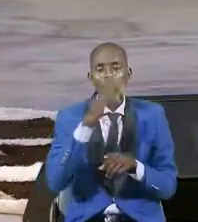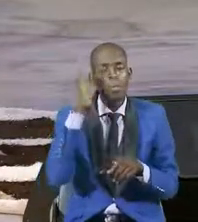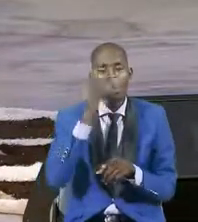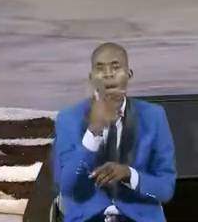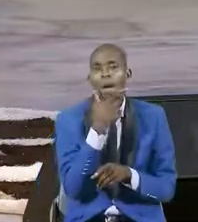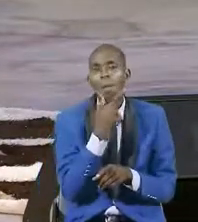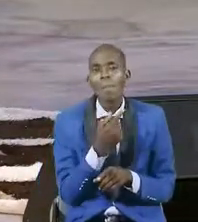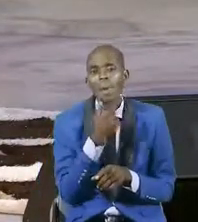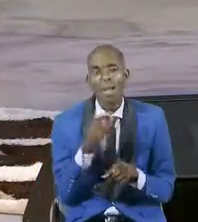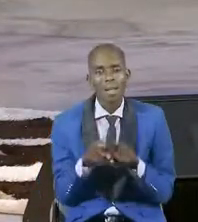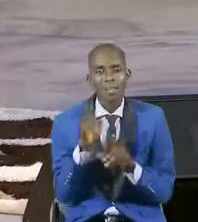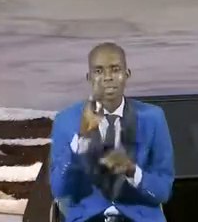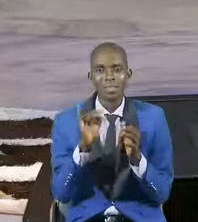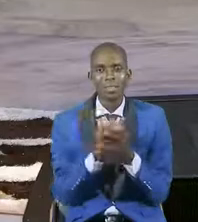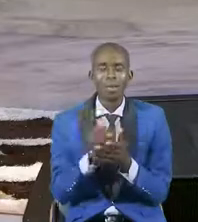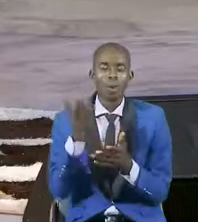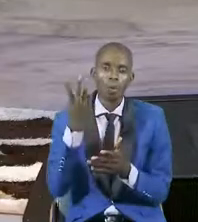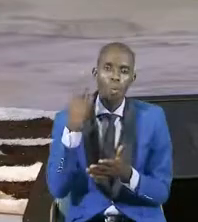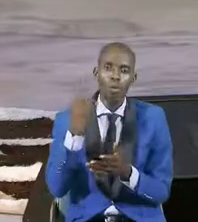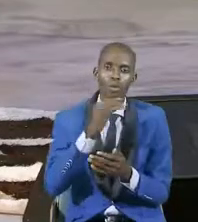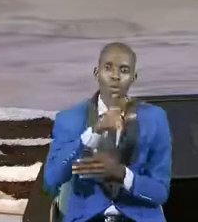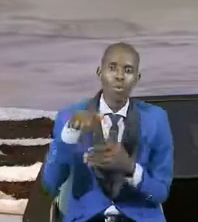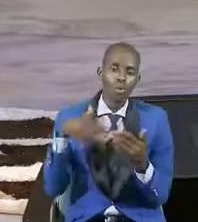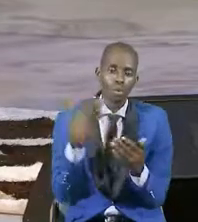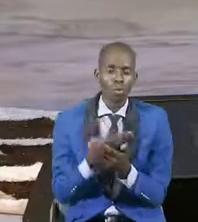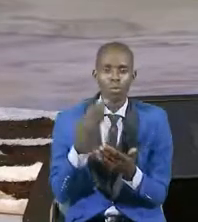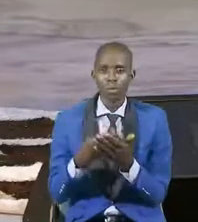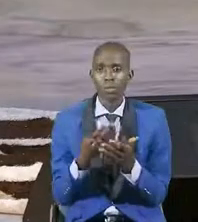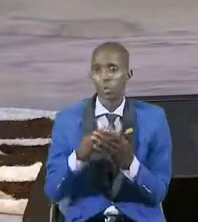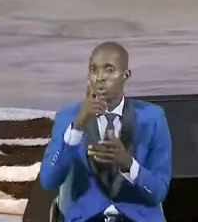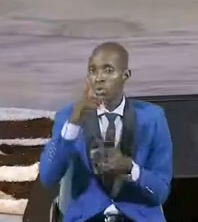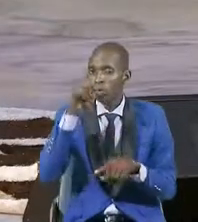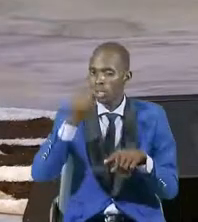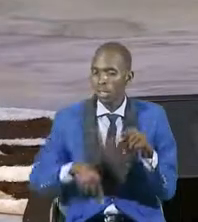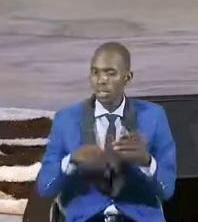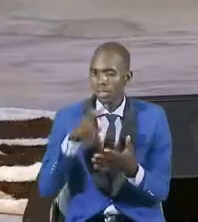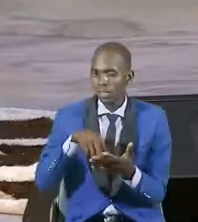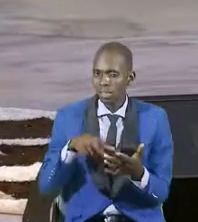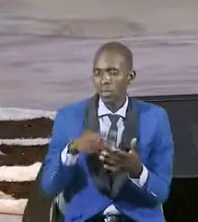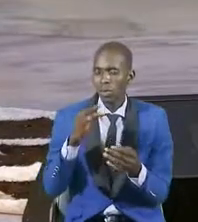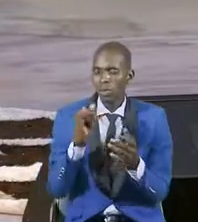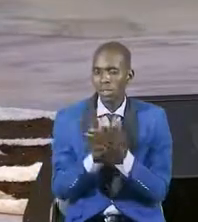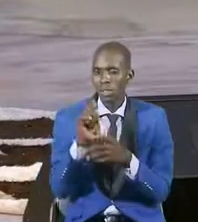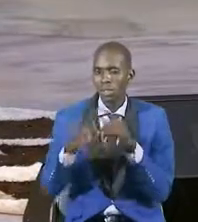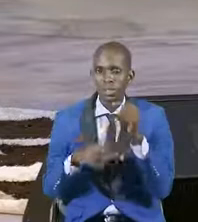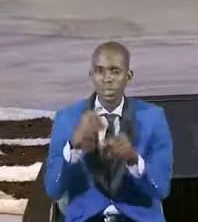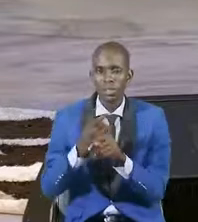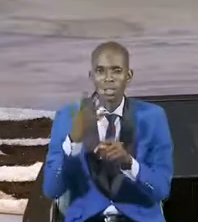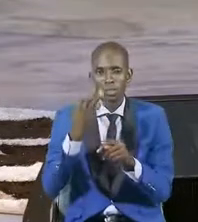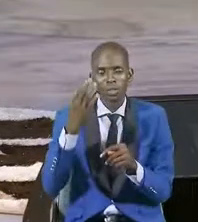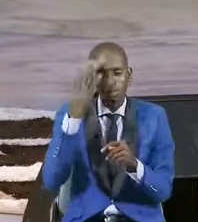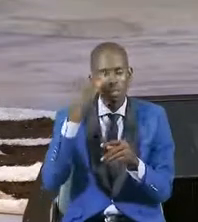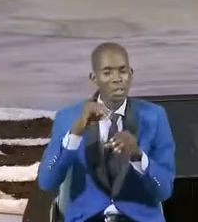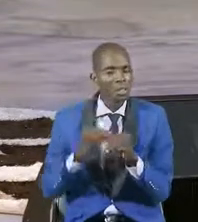comme si c'était tout le montant. Pierre n'était pas là, Cette connaissance ne peut jamais